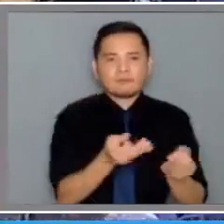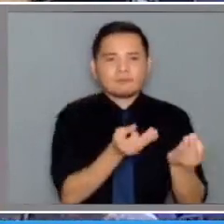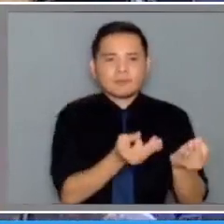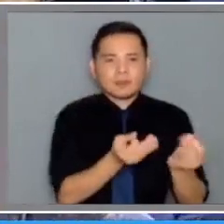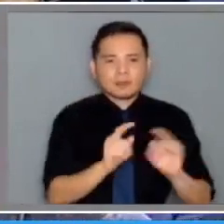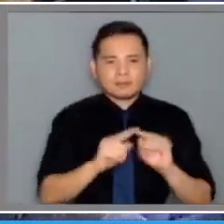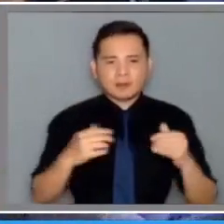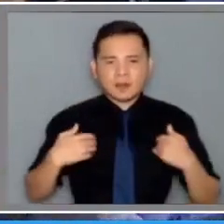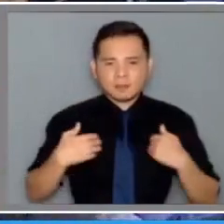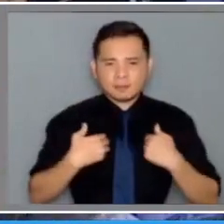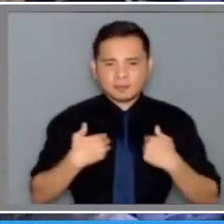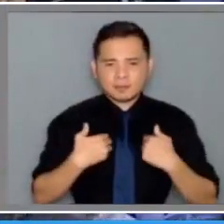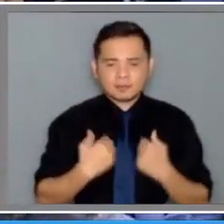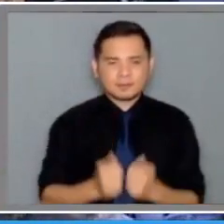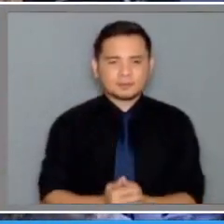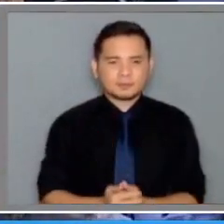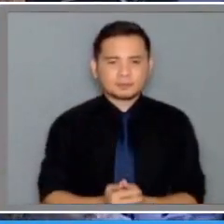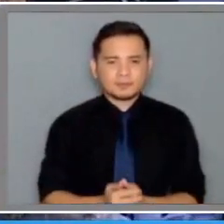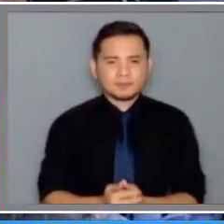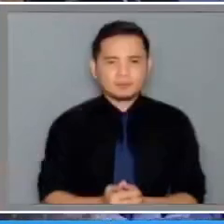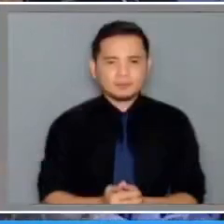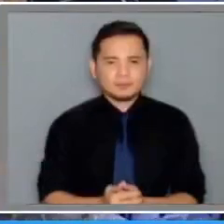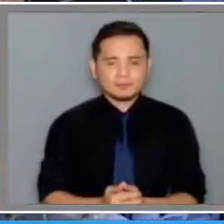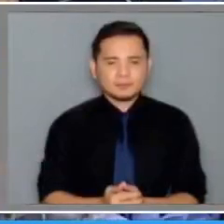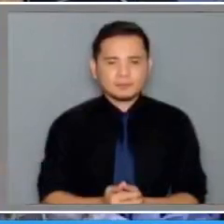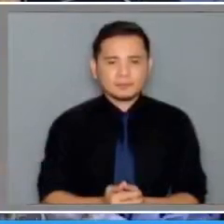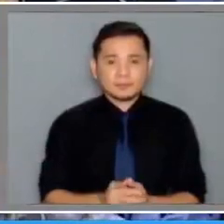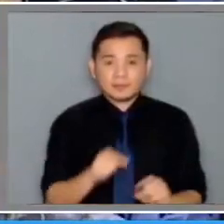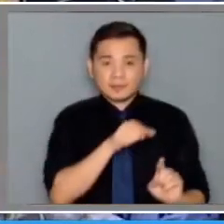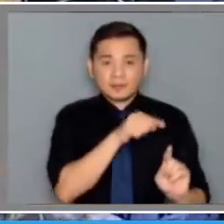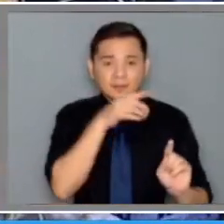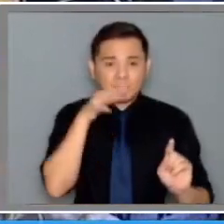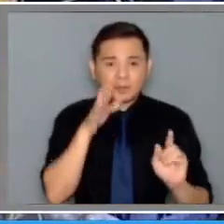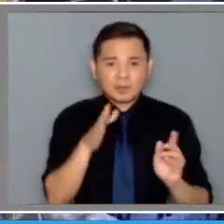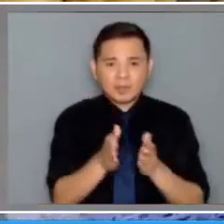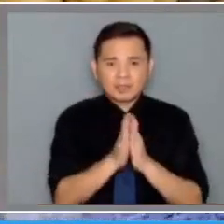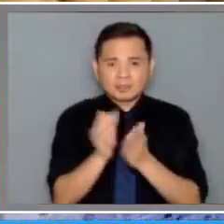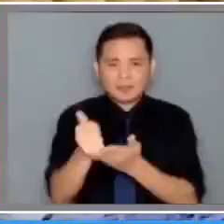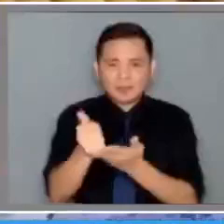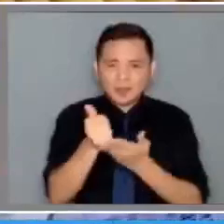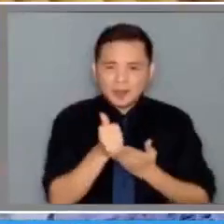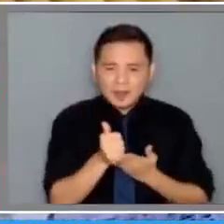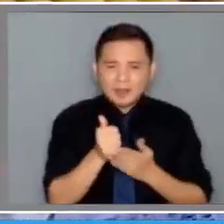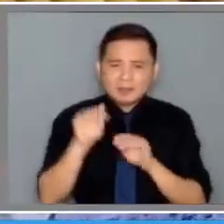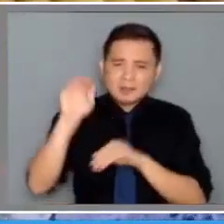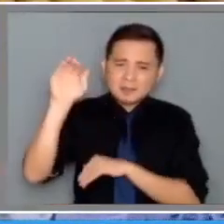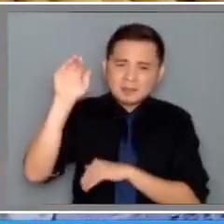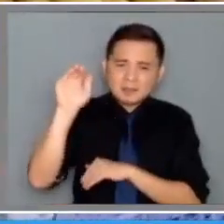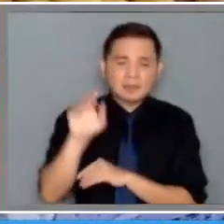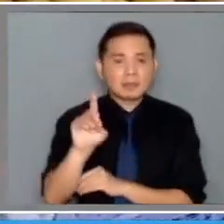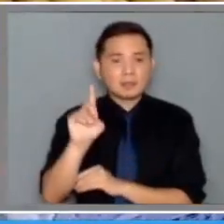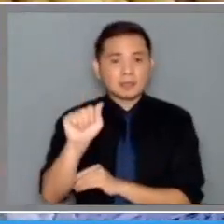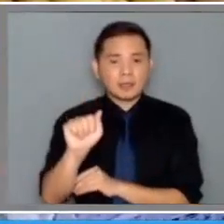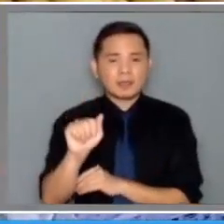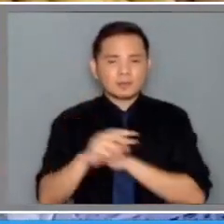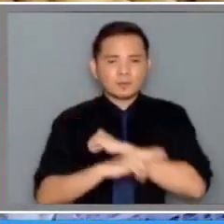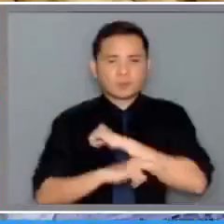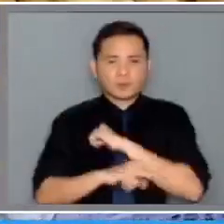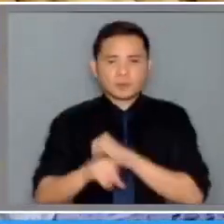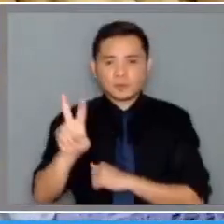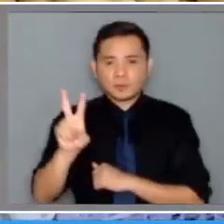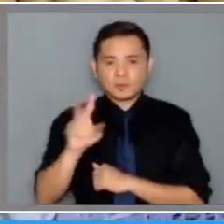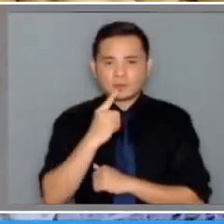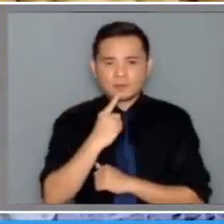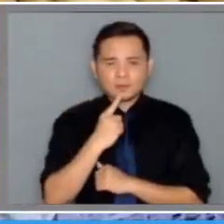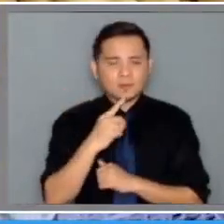alagang hayop. Nananawagan po ng tulong ang mga magsasaka. Sabi ng Department of Agriculture Region 2, wala po silang